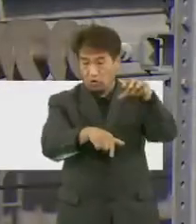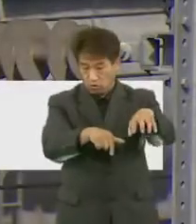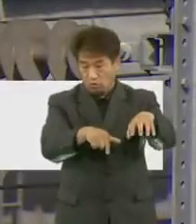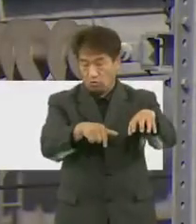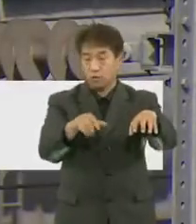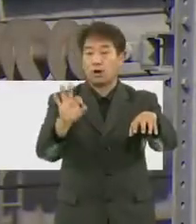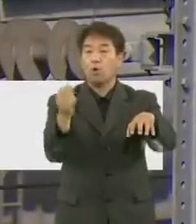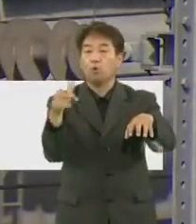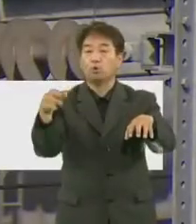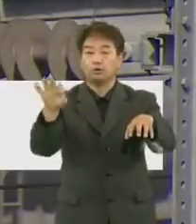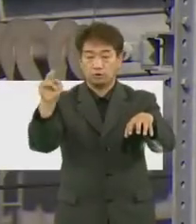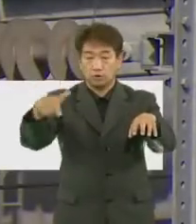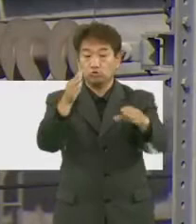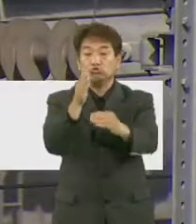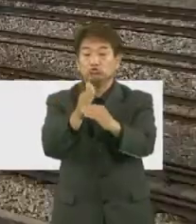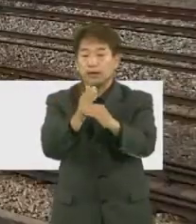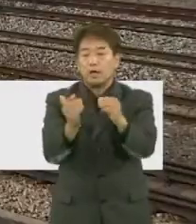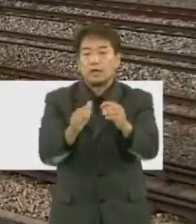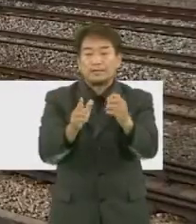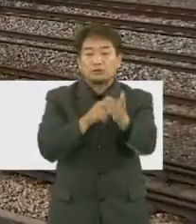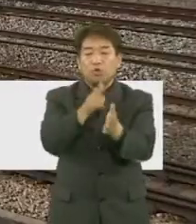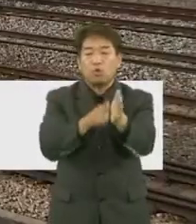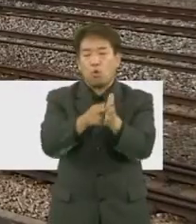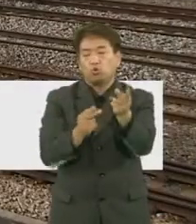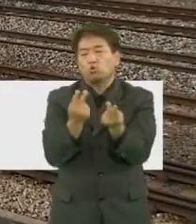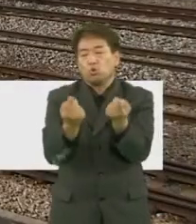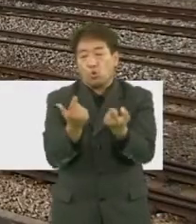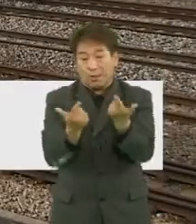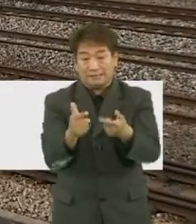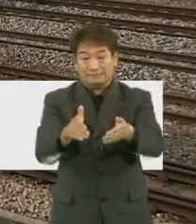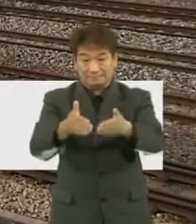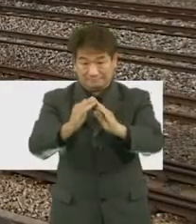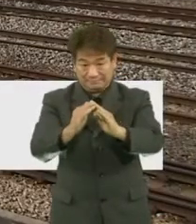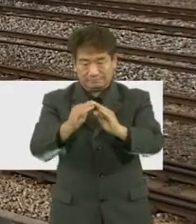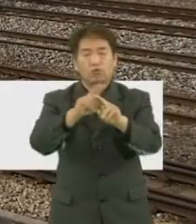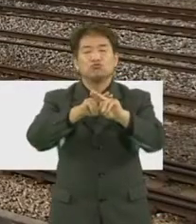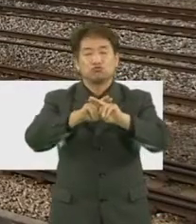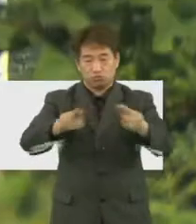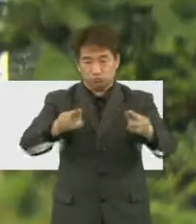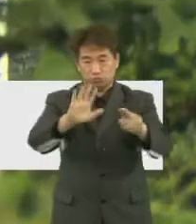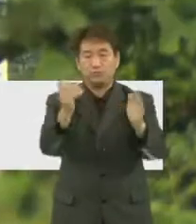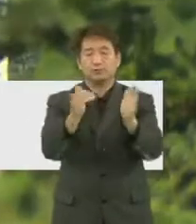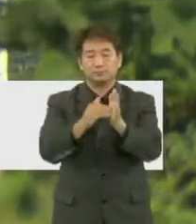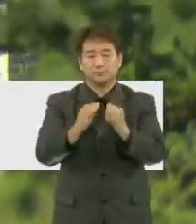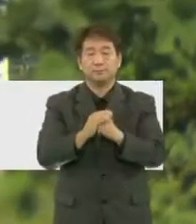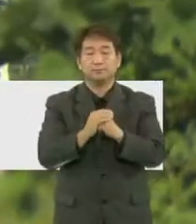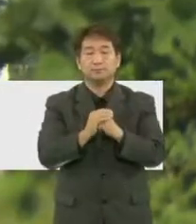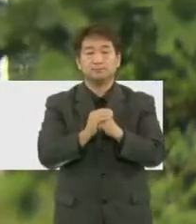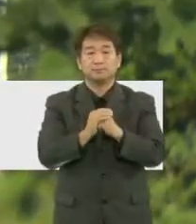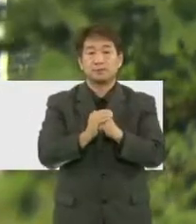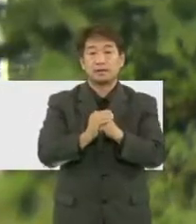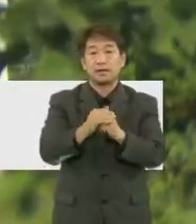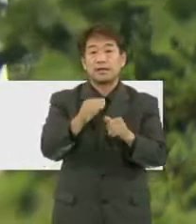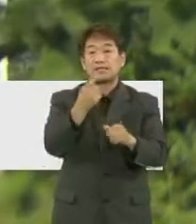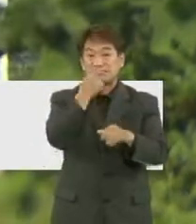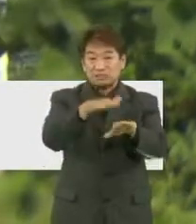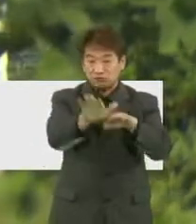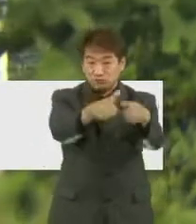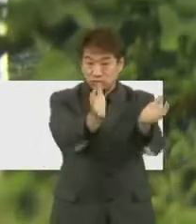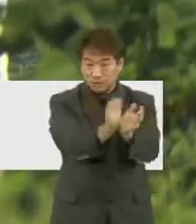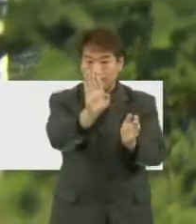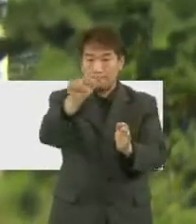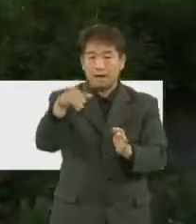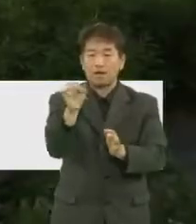신설 방안이 사실상 무산되면서 도시철도 3호선으로 활용하는 계획에도 차질이 예상됩니다. 더불어민주당